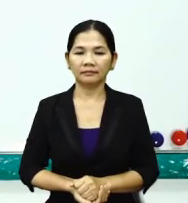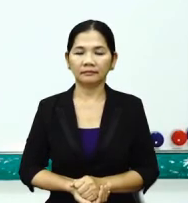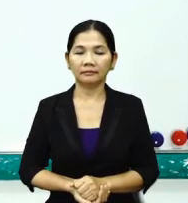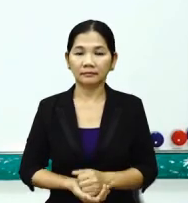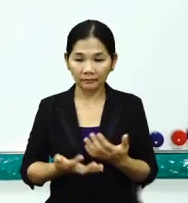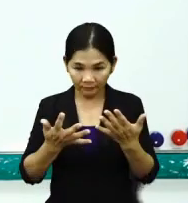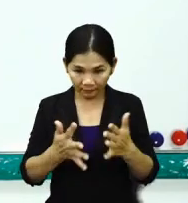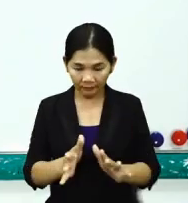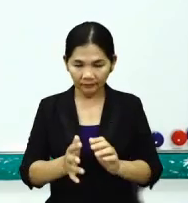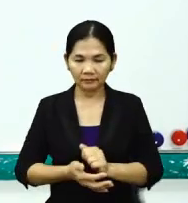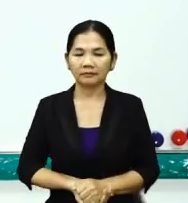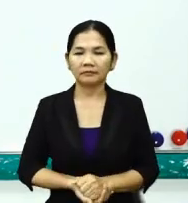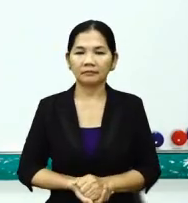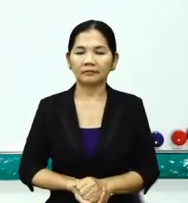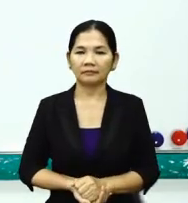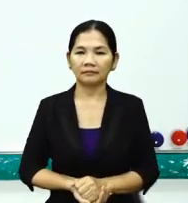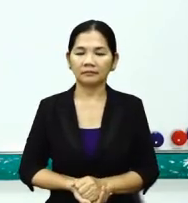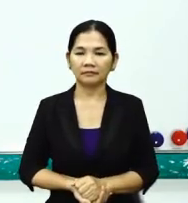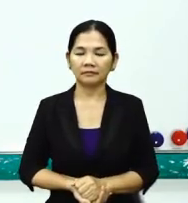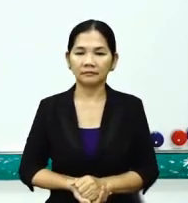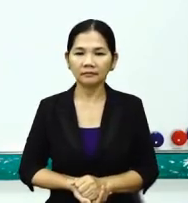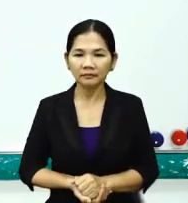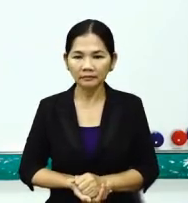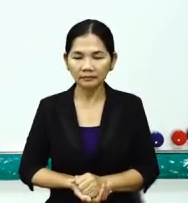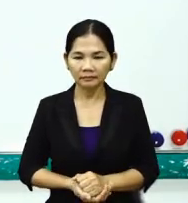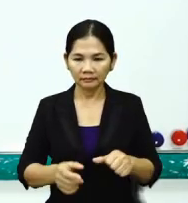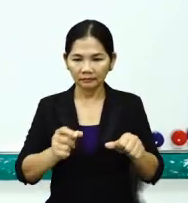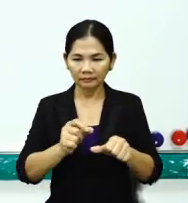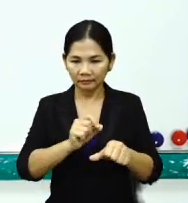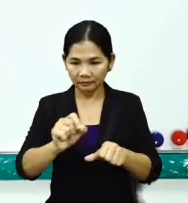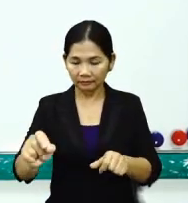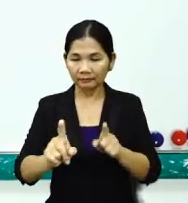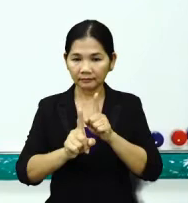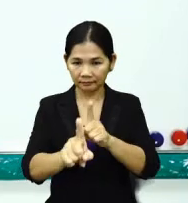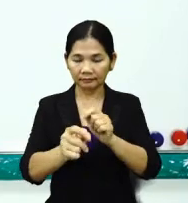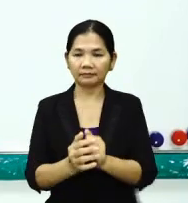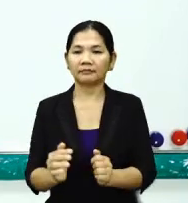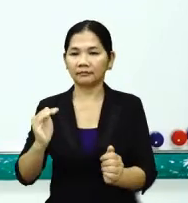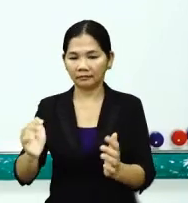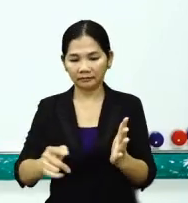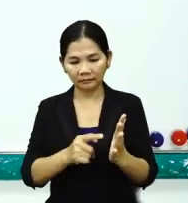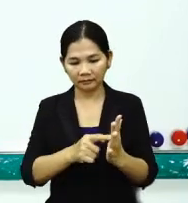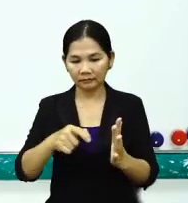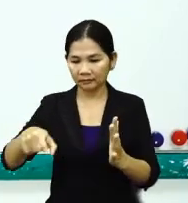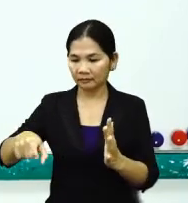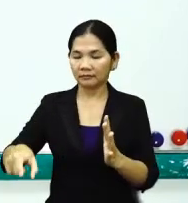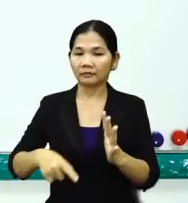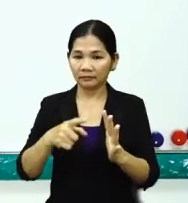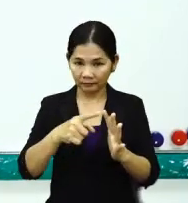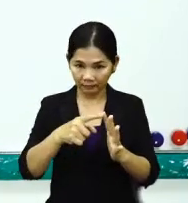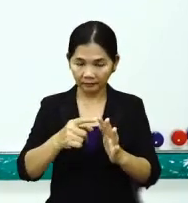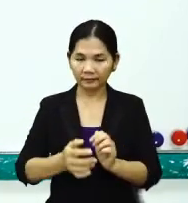rồi nè con chà bởi rồi hai sẽ bằng to tiết sổ phí